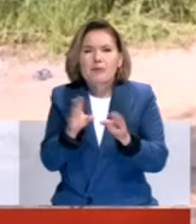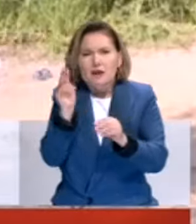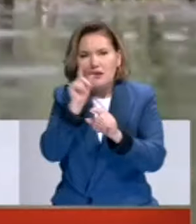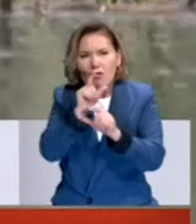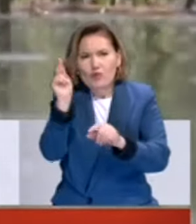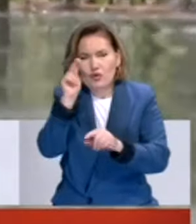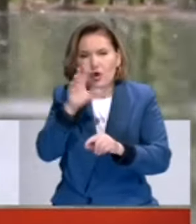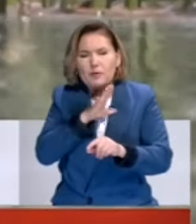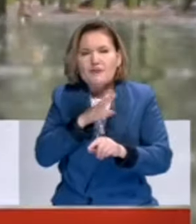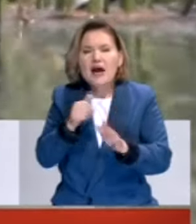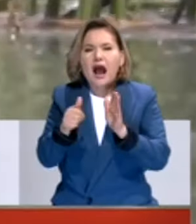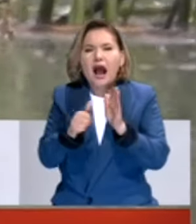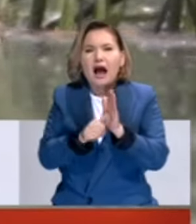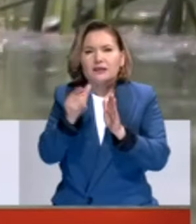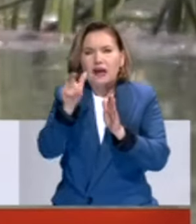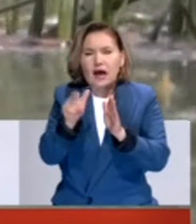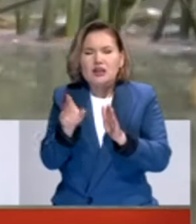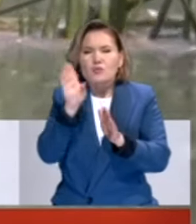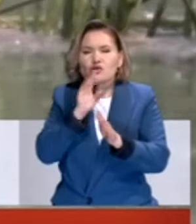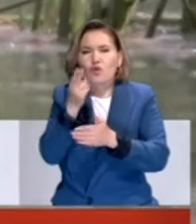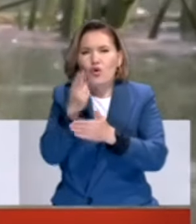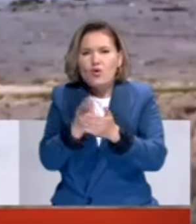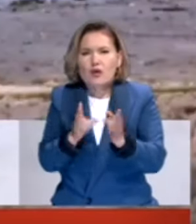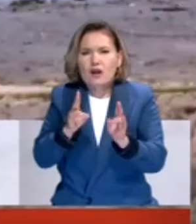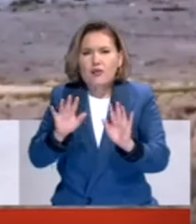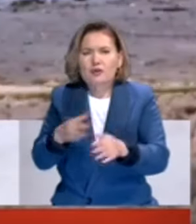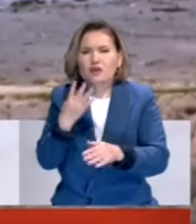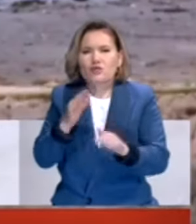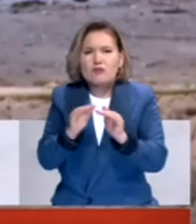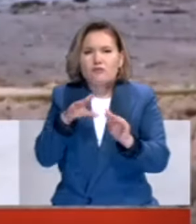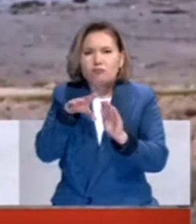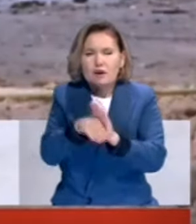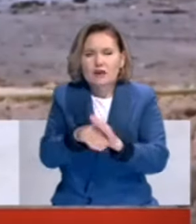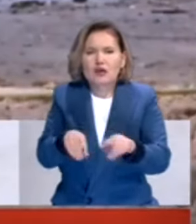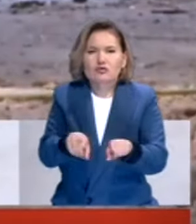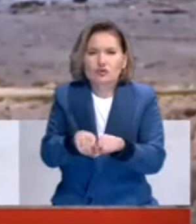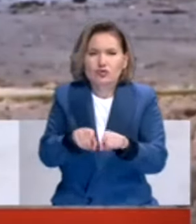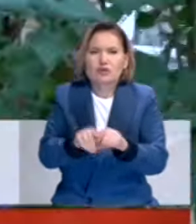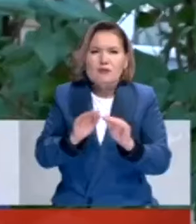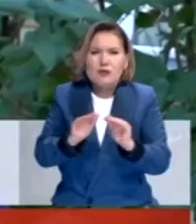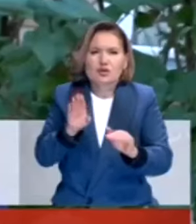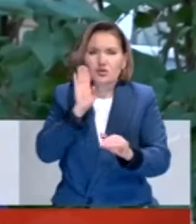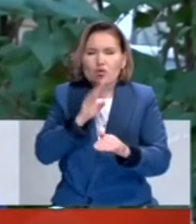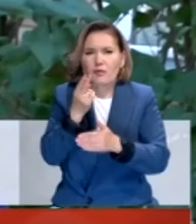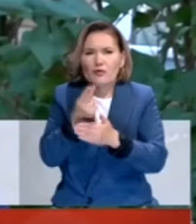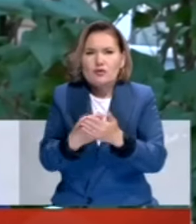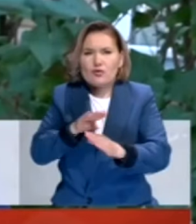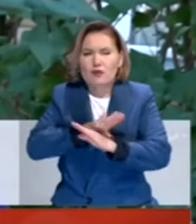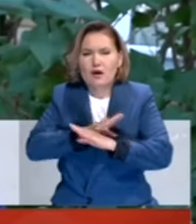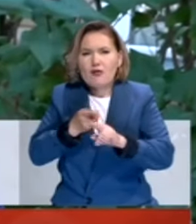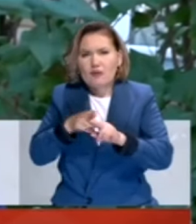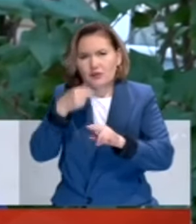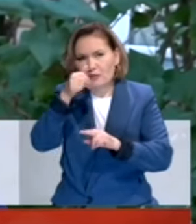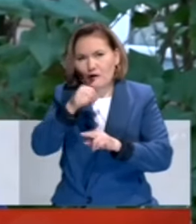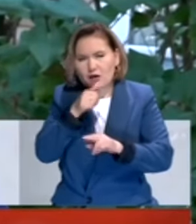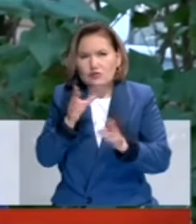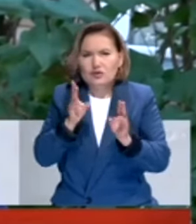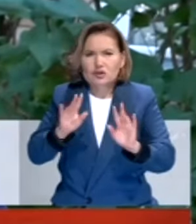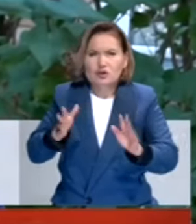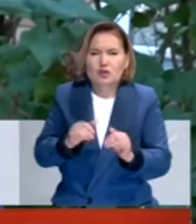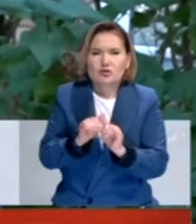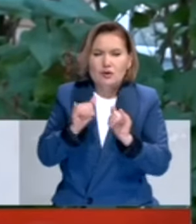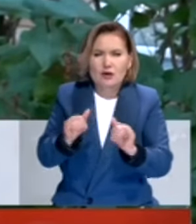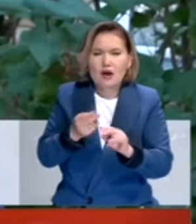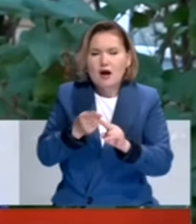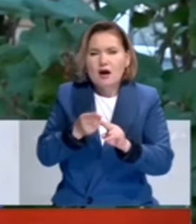өңірде 6 адам суға кетіп көз жұмған. Олардың 4-і бала. Біздің құтқарушылармен іздестіру құтқару жұмыстары